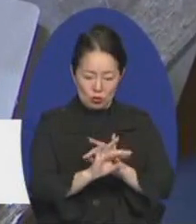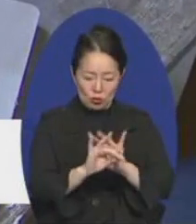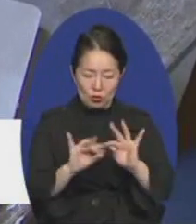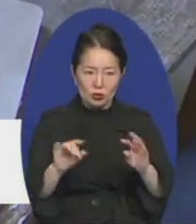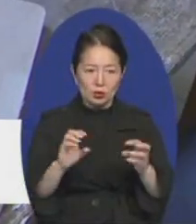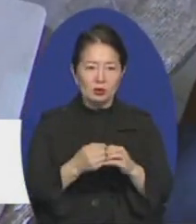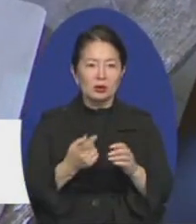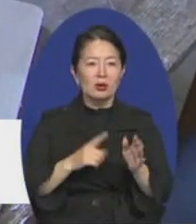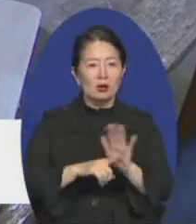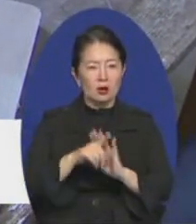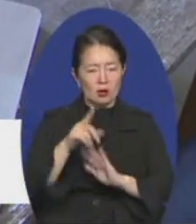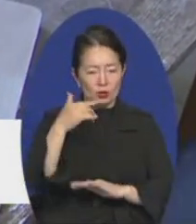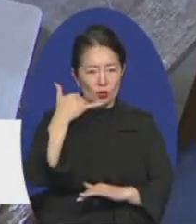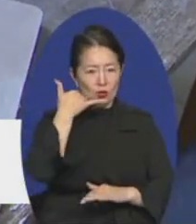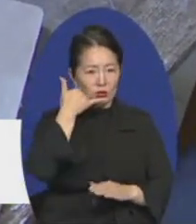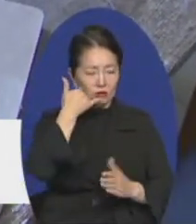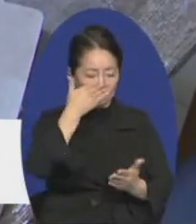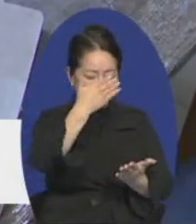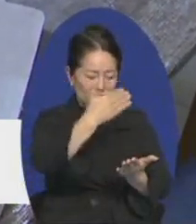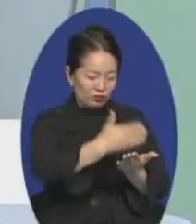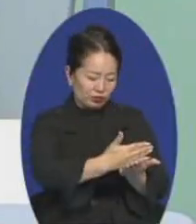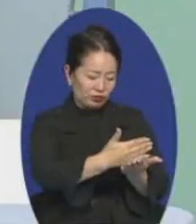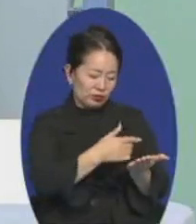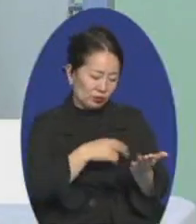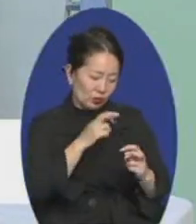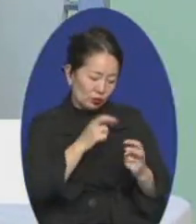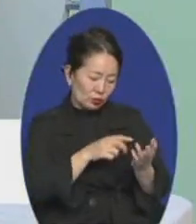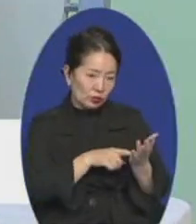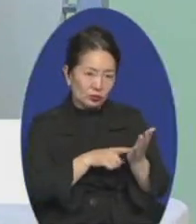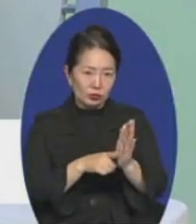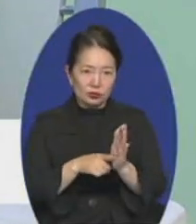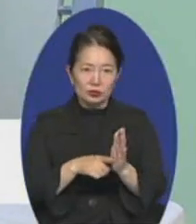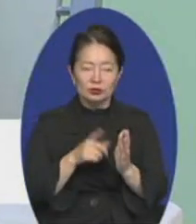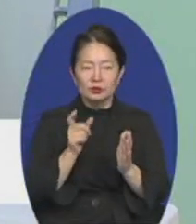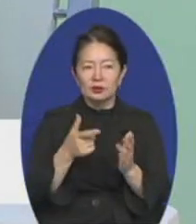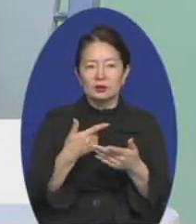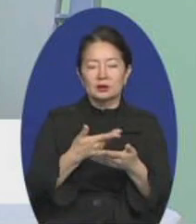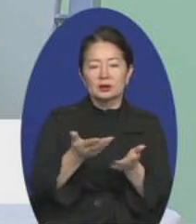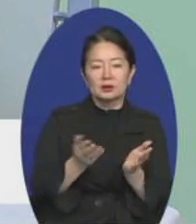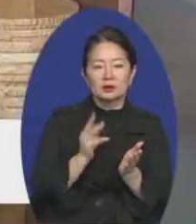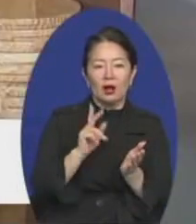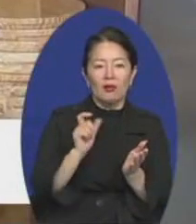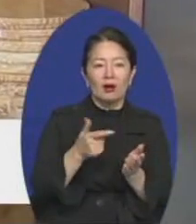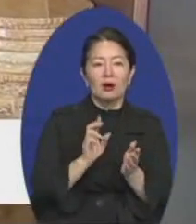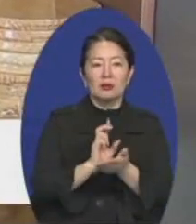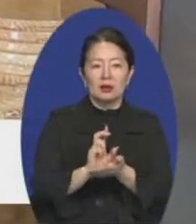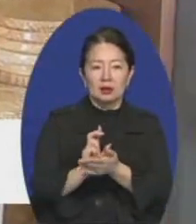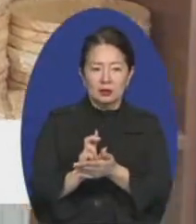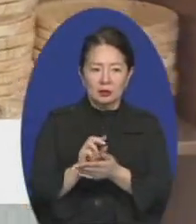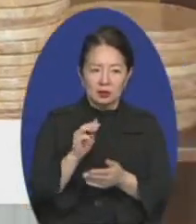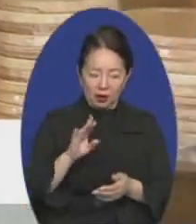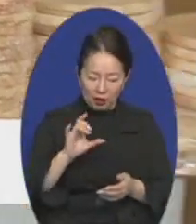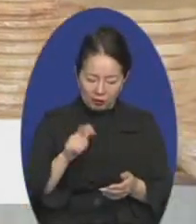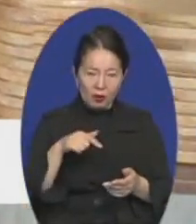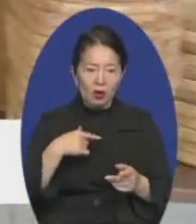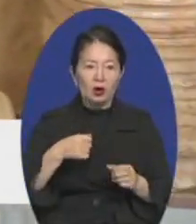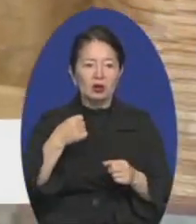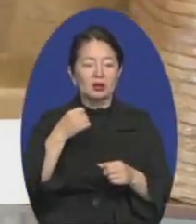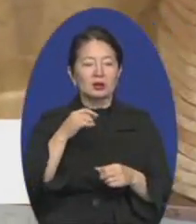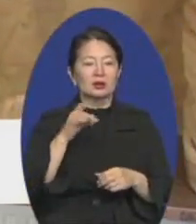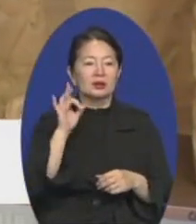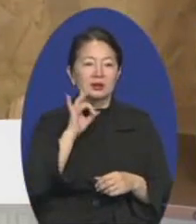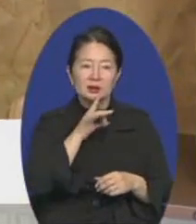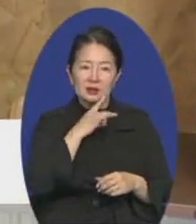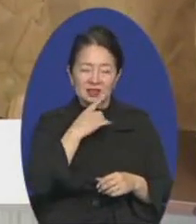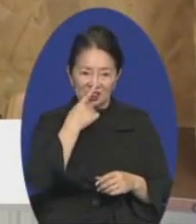байна. Анх гар утасны тавир үйлдвэрлэж энэ тавирыг навсан хүмүүст зочтой дайлах тавг бэлгэлж байжээ. Энэ тавгийг ресторанууд